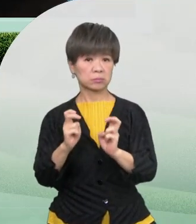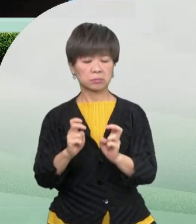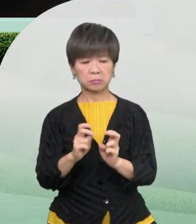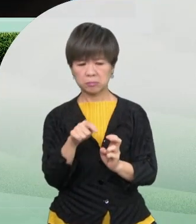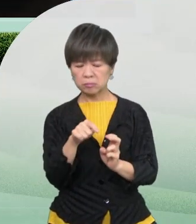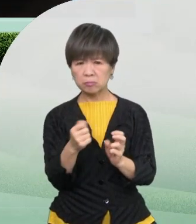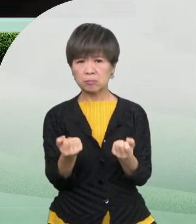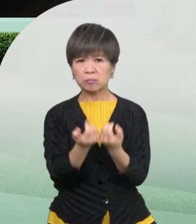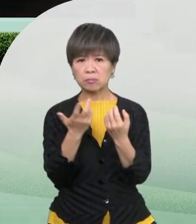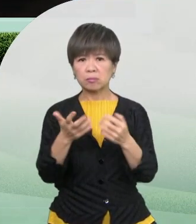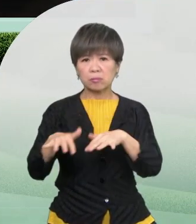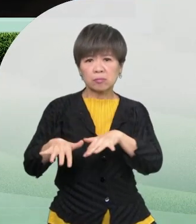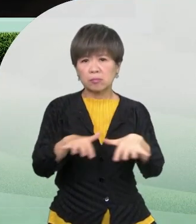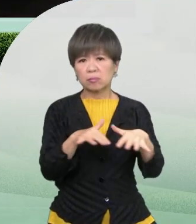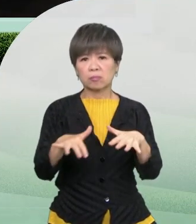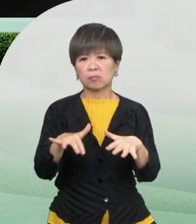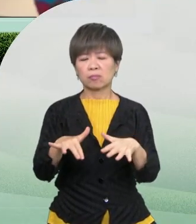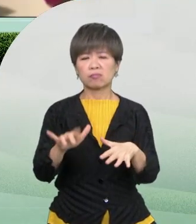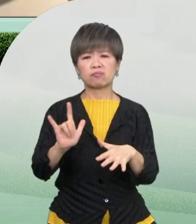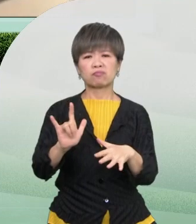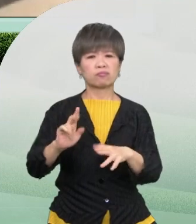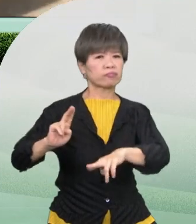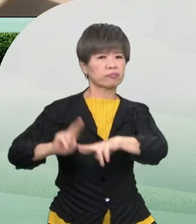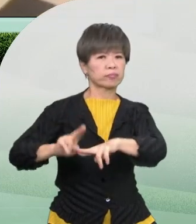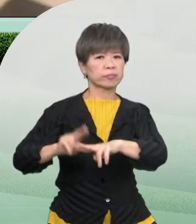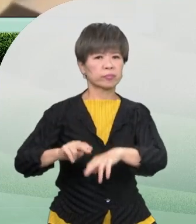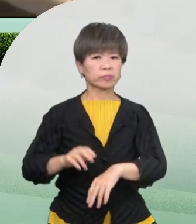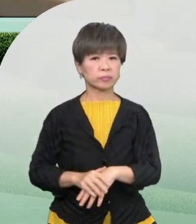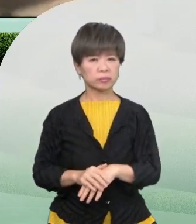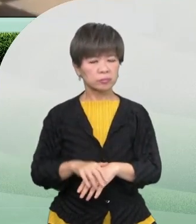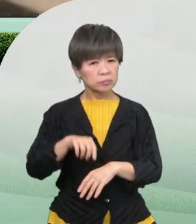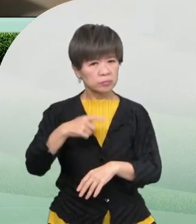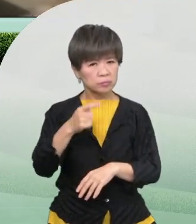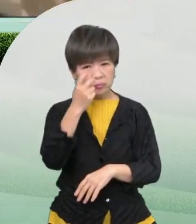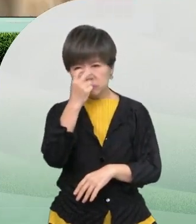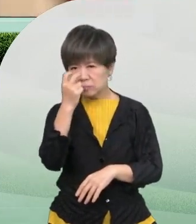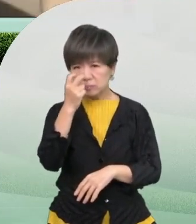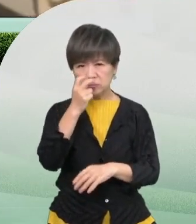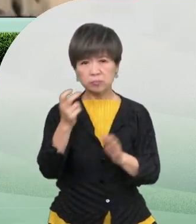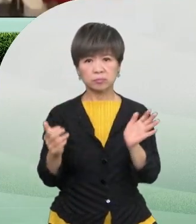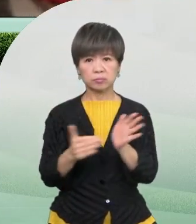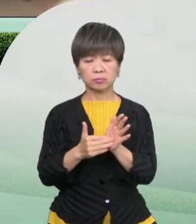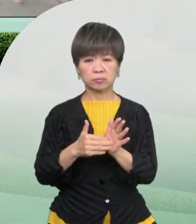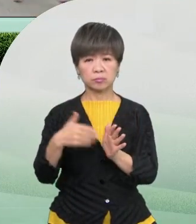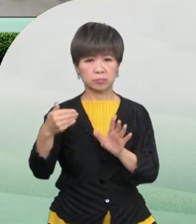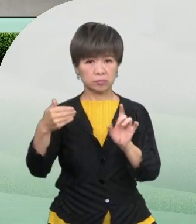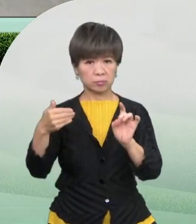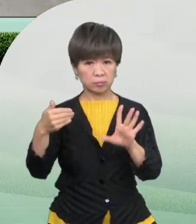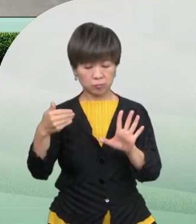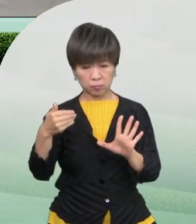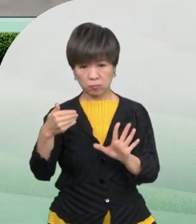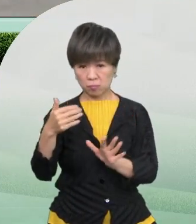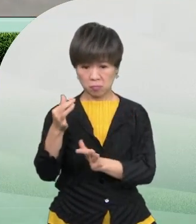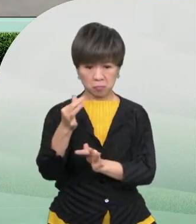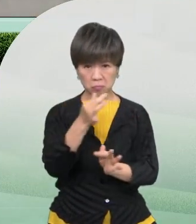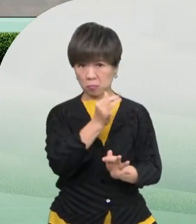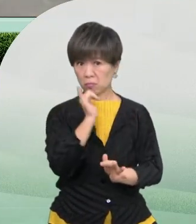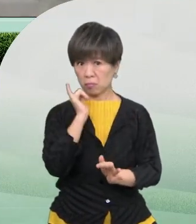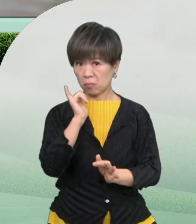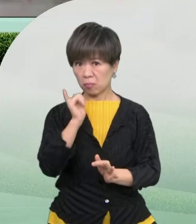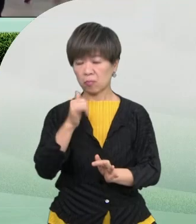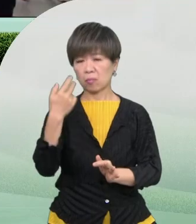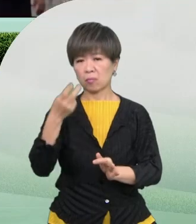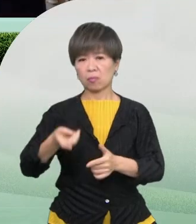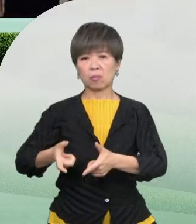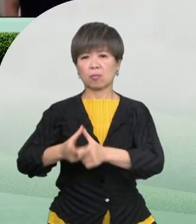行提土，是全线暂时停止过后，突然操作的9:15完成的损失损毁的作